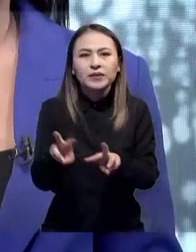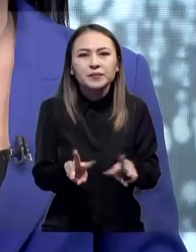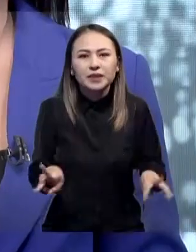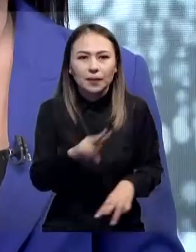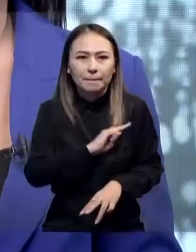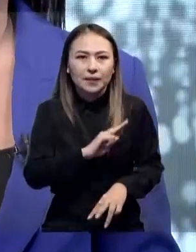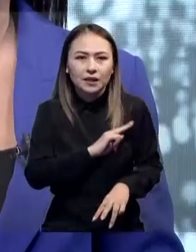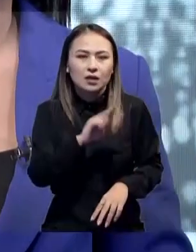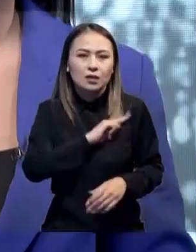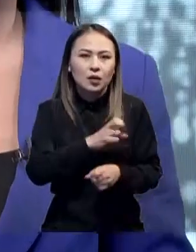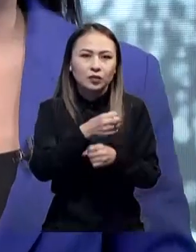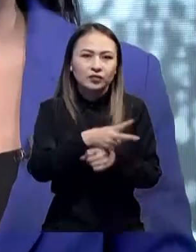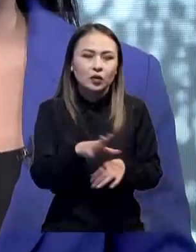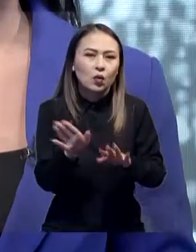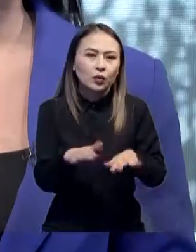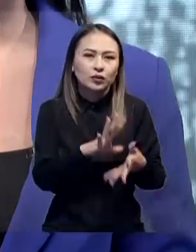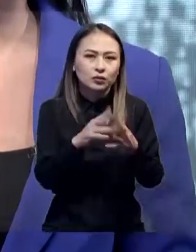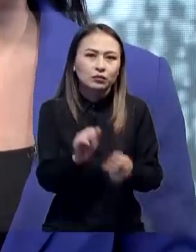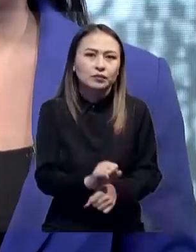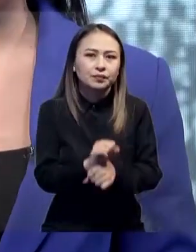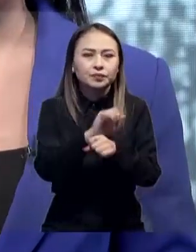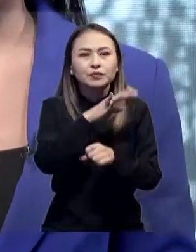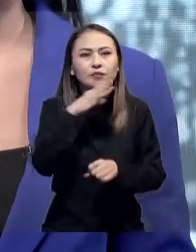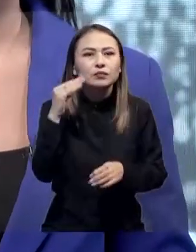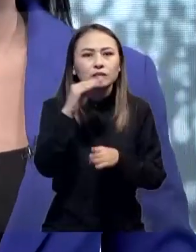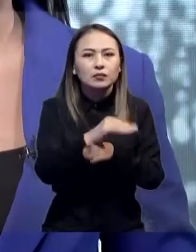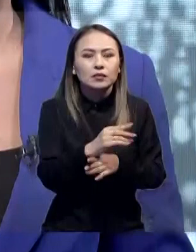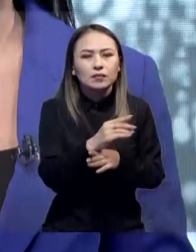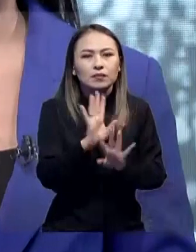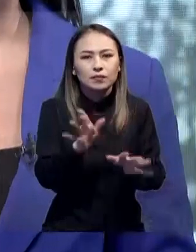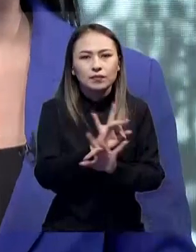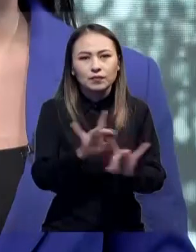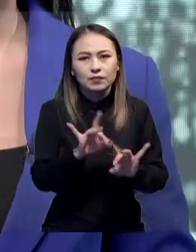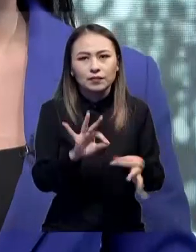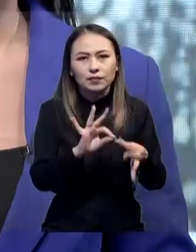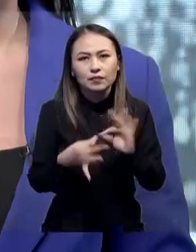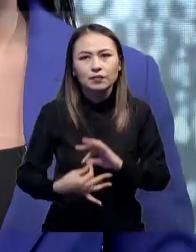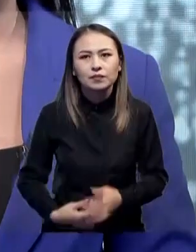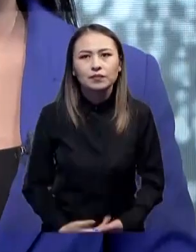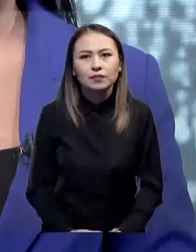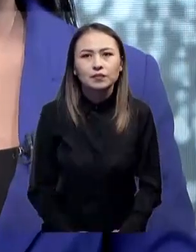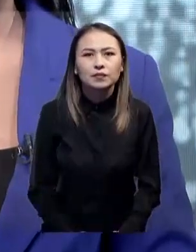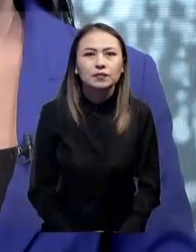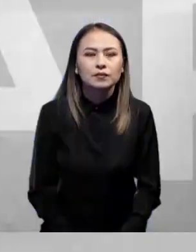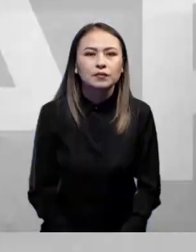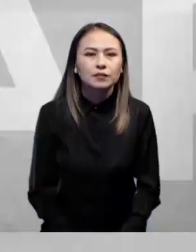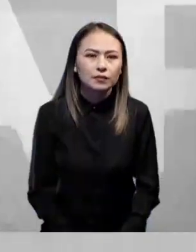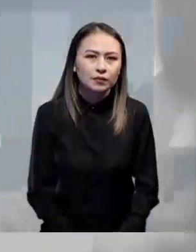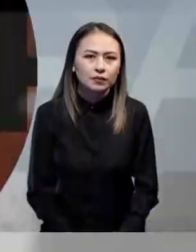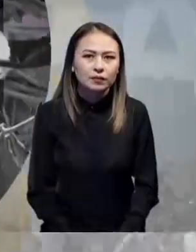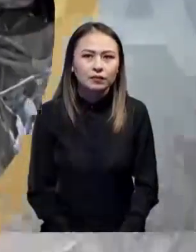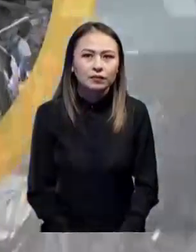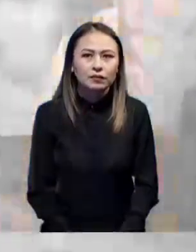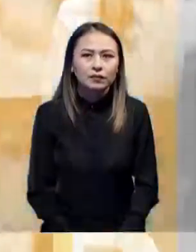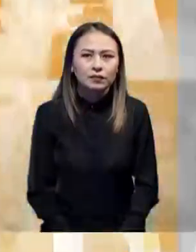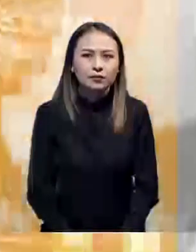министрі қызметнен босатылғасын жаппай ереуілдер толастар емес. Бұл туралы бірер секундтан кейін Шартарап айдарында айтамын.